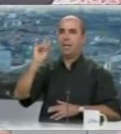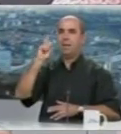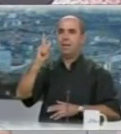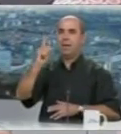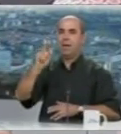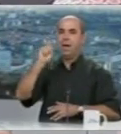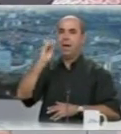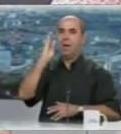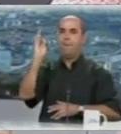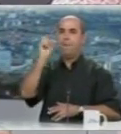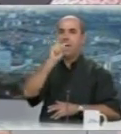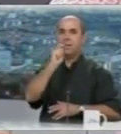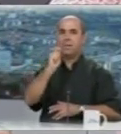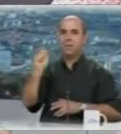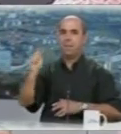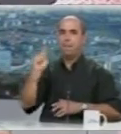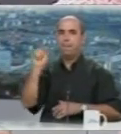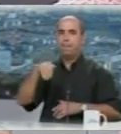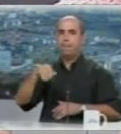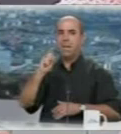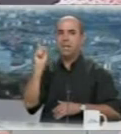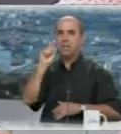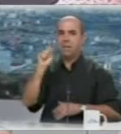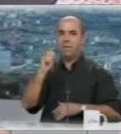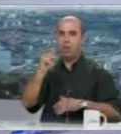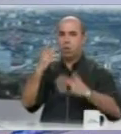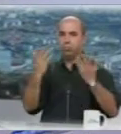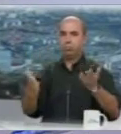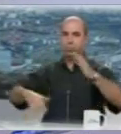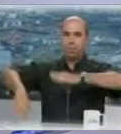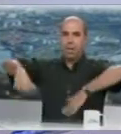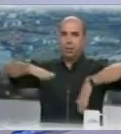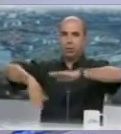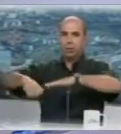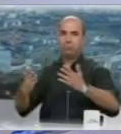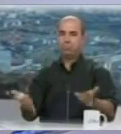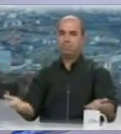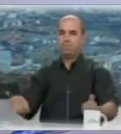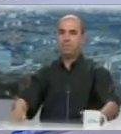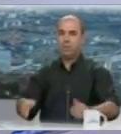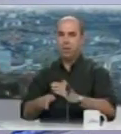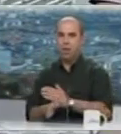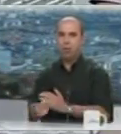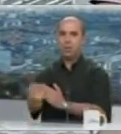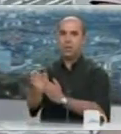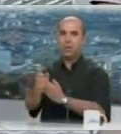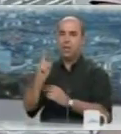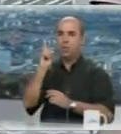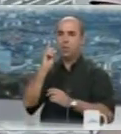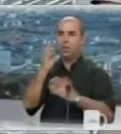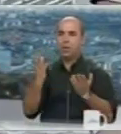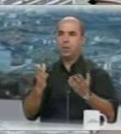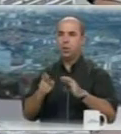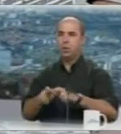في فوكا عفوا مش فوكا دوودة البحرية دوودة. نعم هو أيضا يكون في دخلة تاع نعم تعج